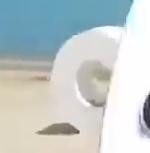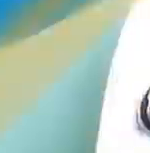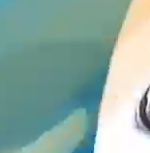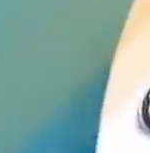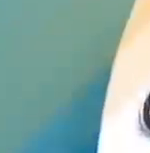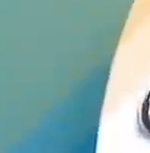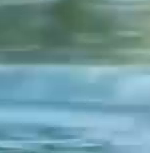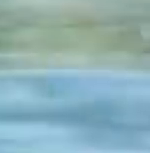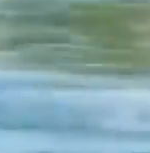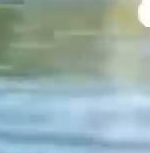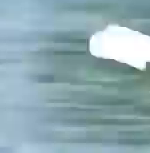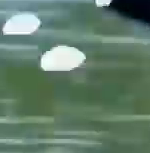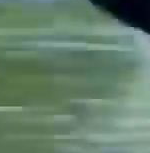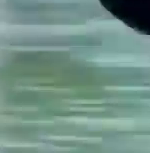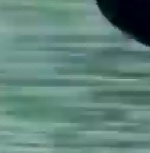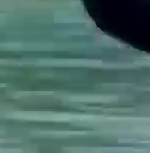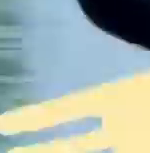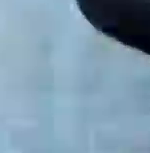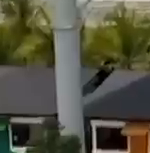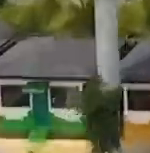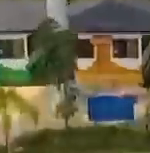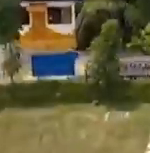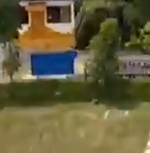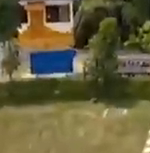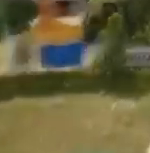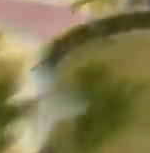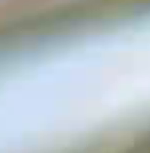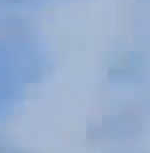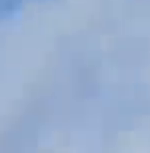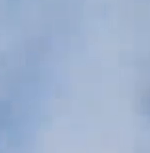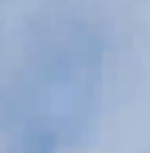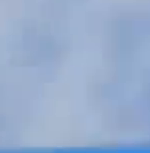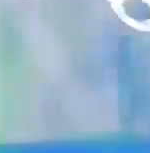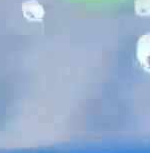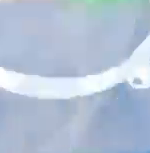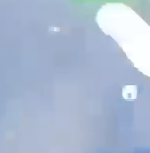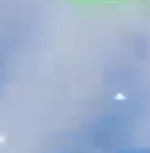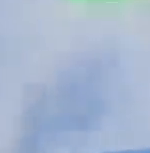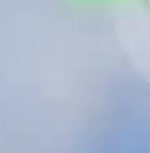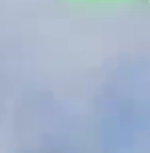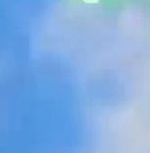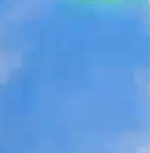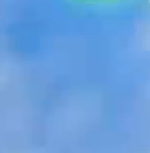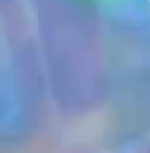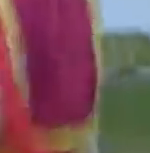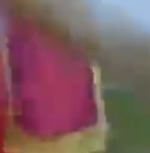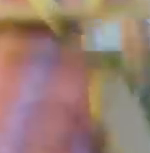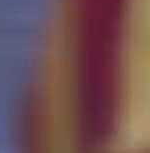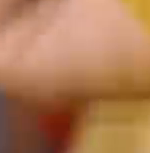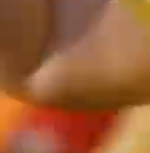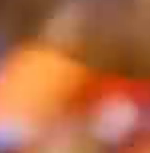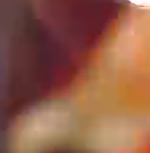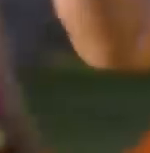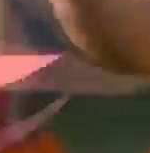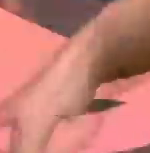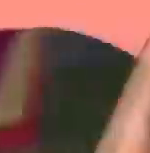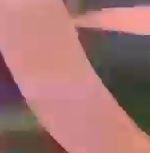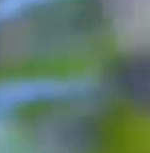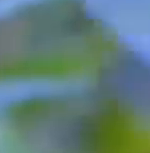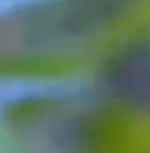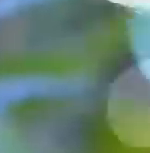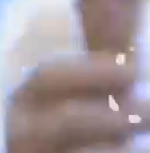Sa unang hirit, unang-una ka. Sa unang hirit, servisyong totoo ang lang. Sa unang hirit,